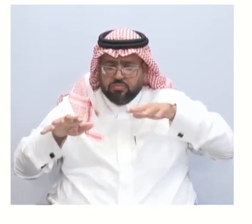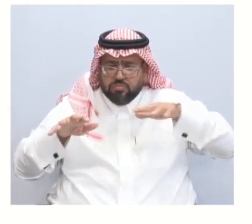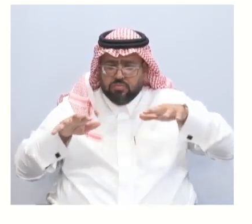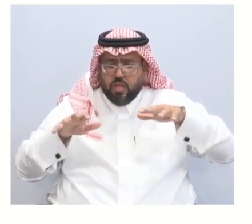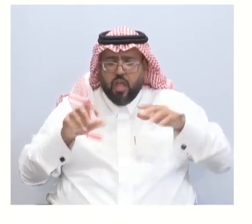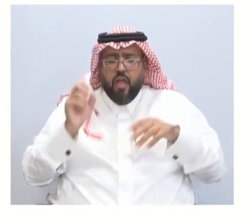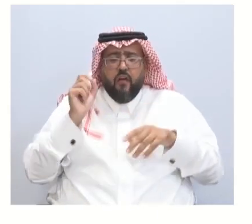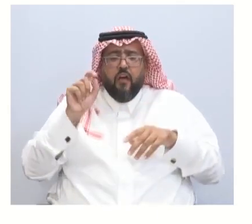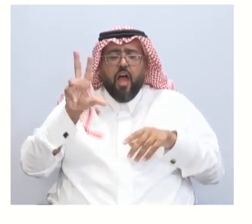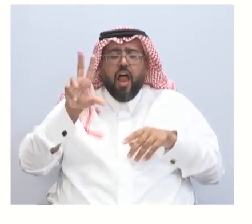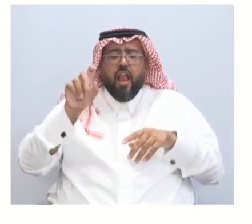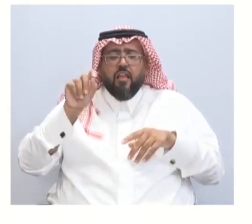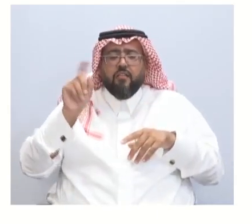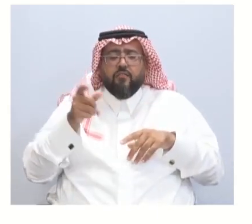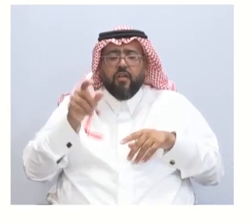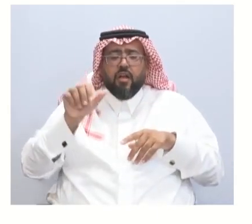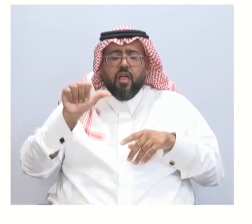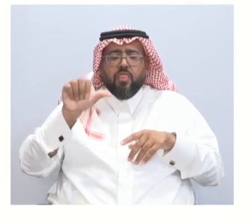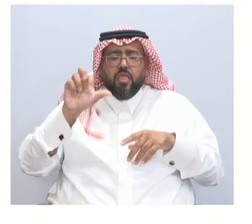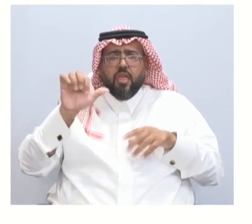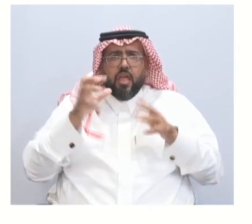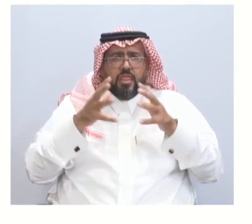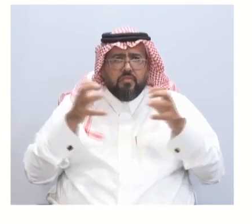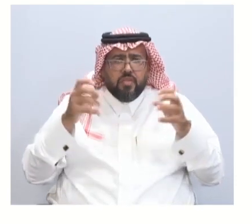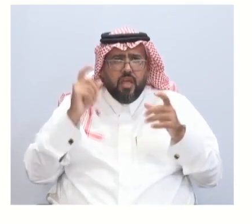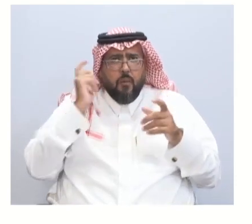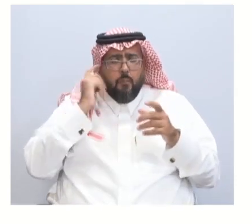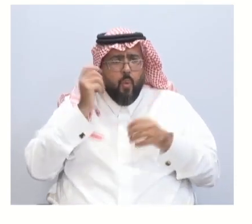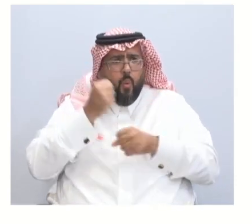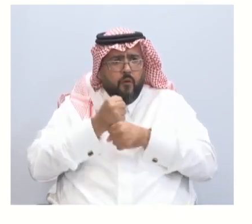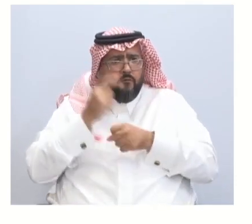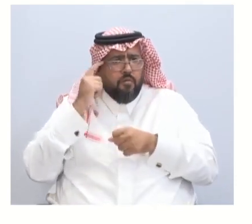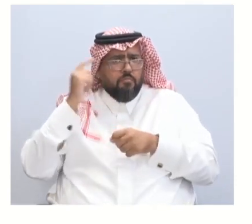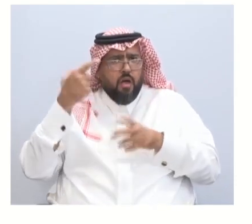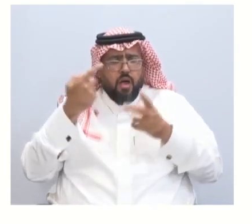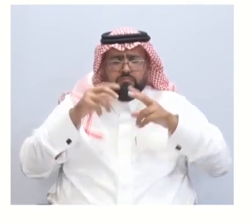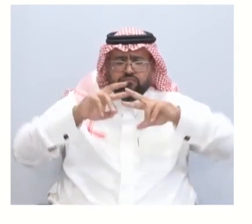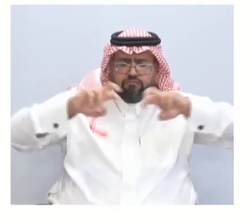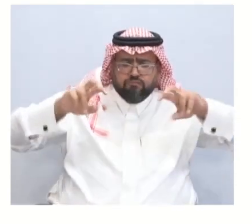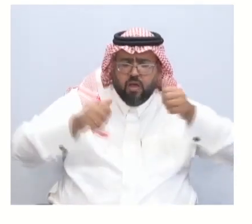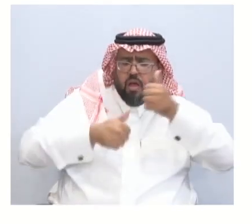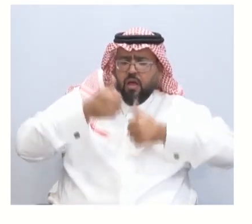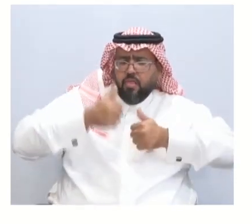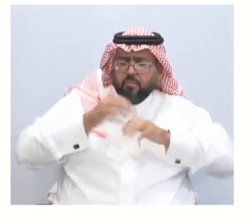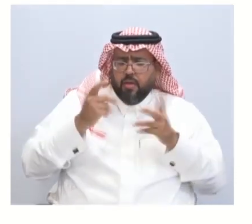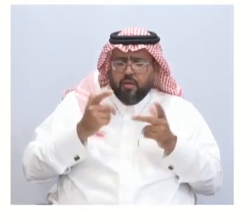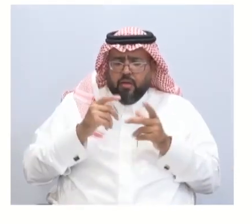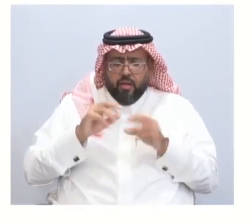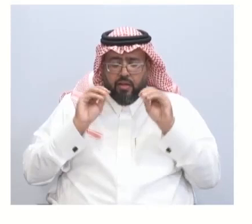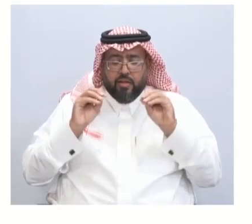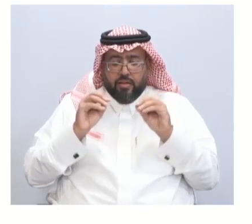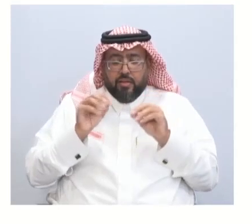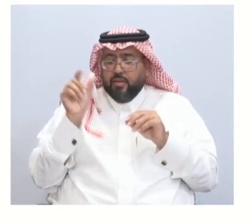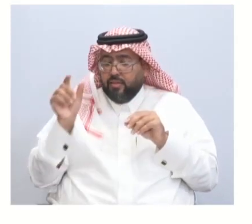الفرضيه ما هي الا تفسير لموقف ما قابل للاختبار بعد ذلك تطرقنا